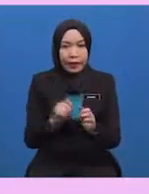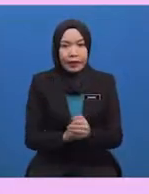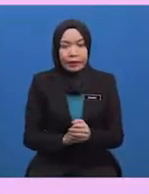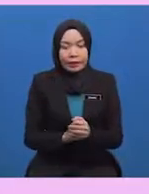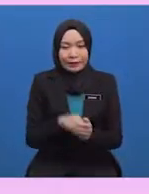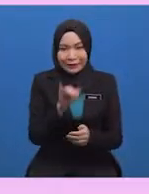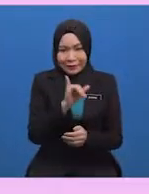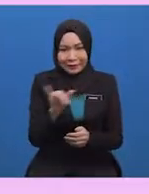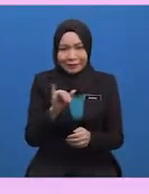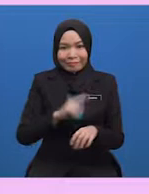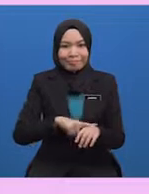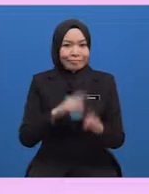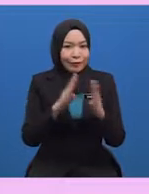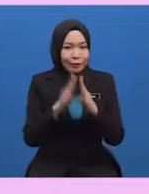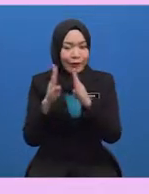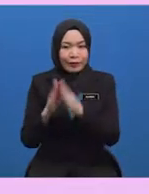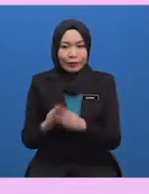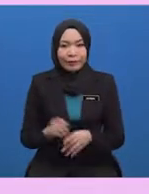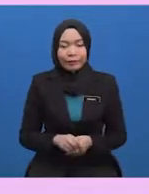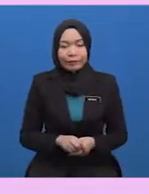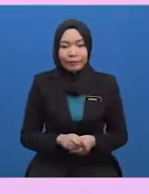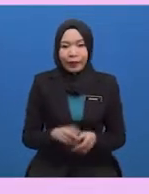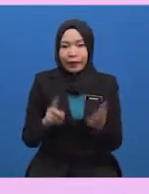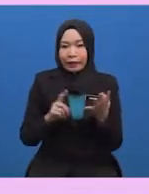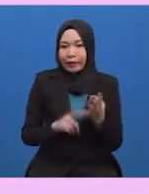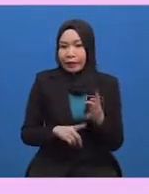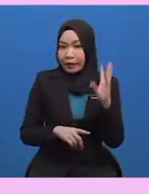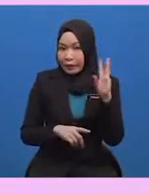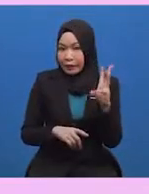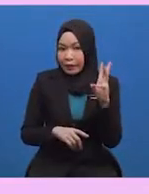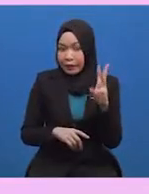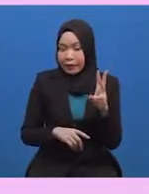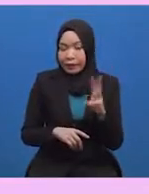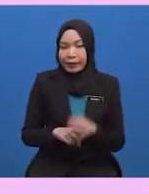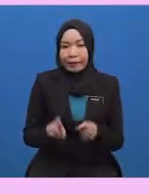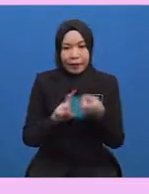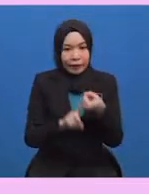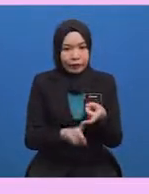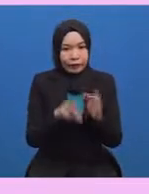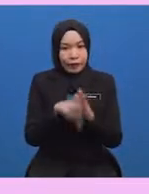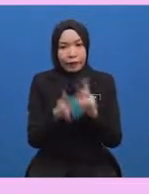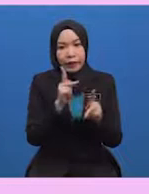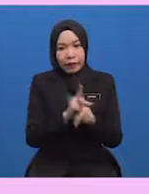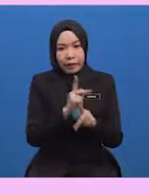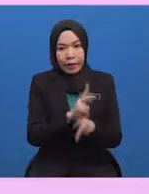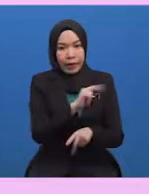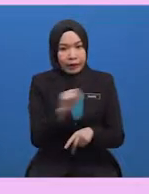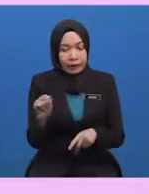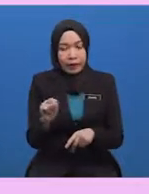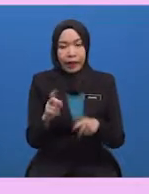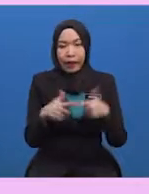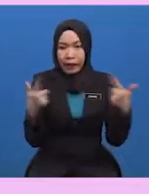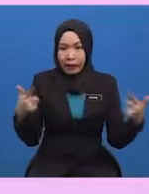bandar. Keenam, pergantungan perkhidmatan lain dan pentadbiran. Di